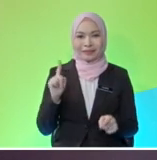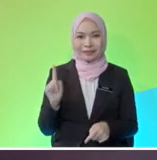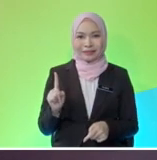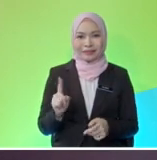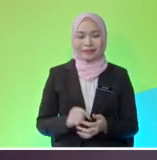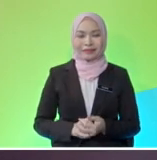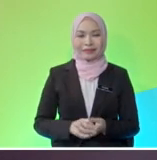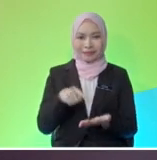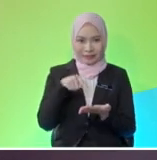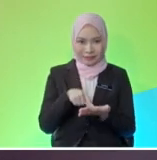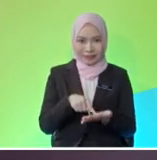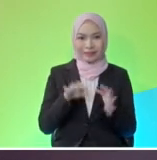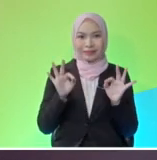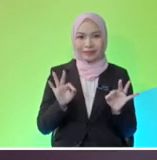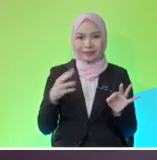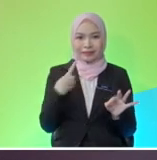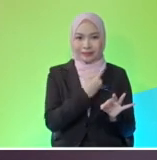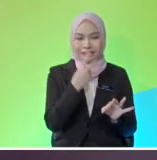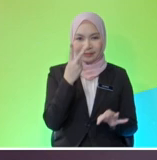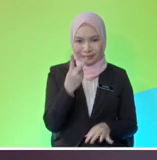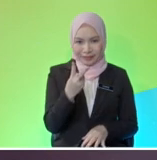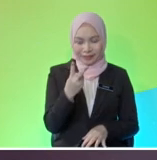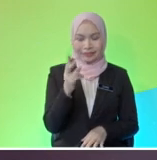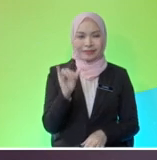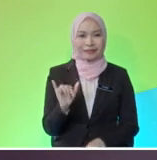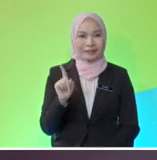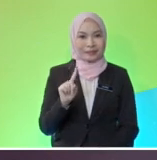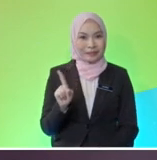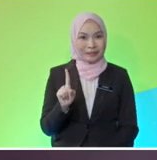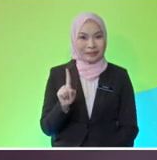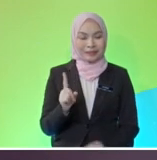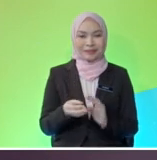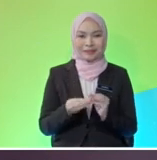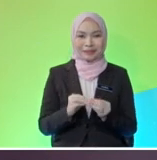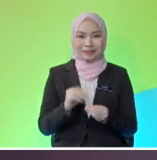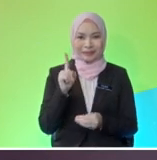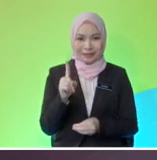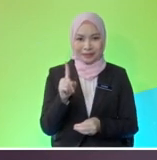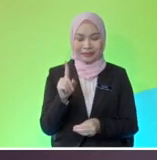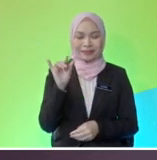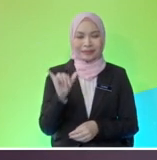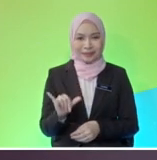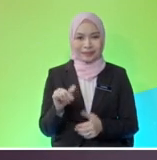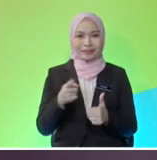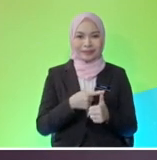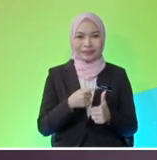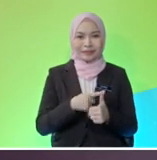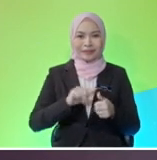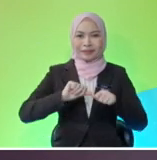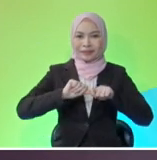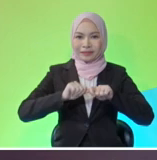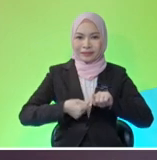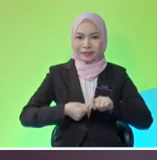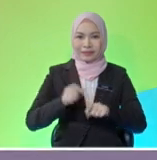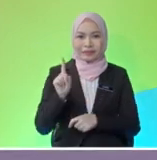Dekat sini kalau kita tengok, mana satulah nombor 1 ni, kan? Baiklah, cikgu. Yang pertama ni adalah angka 1. Saya